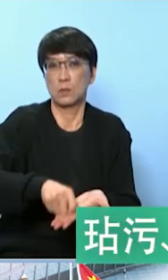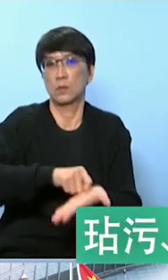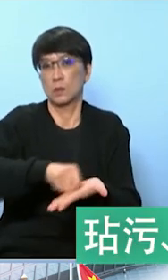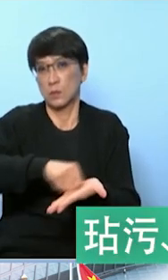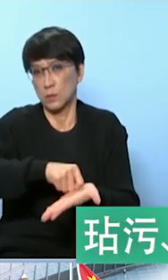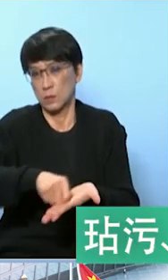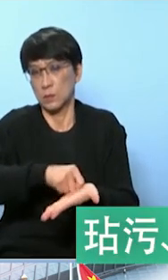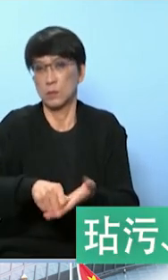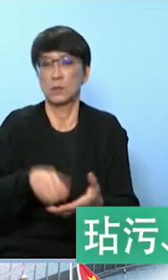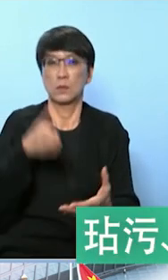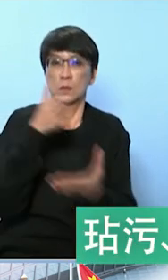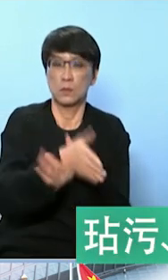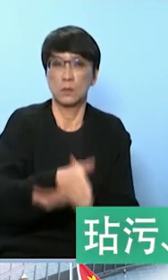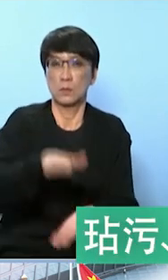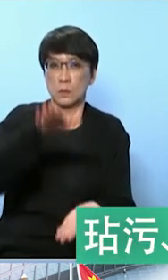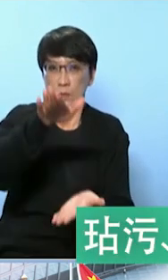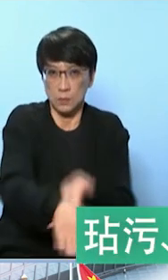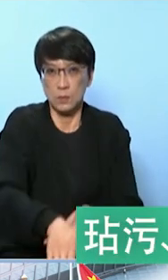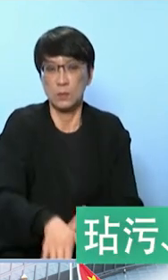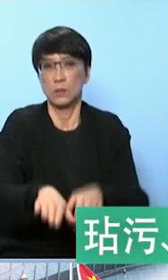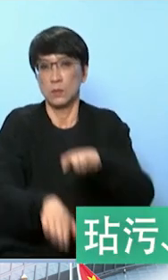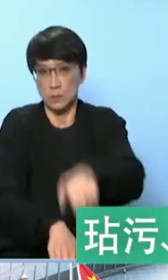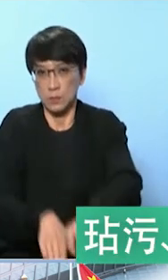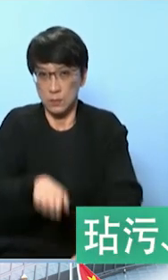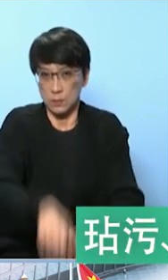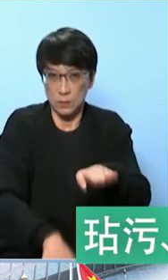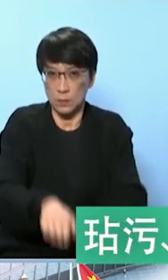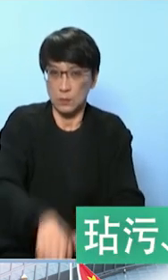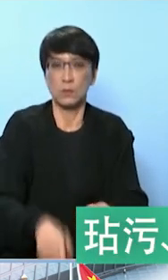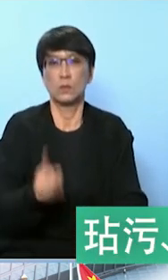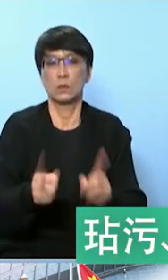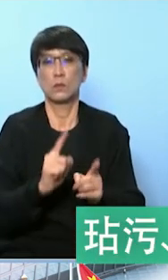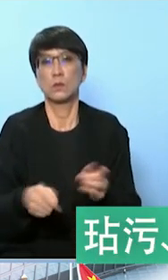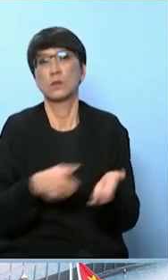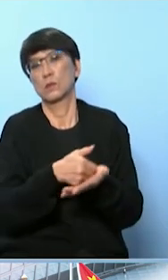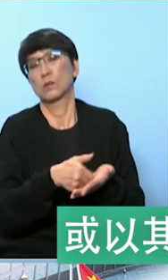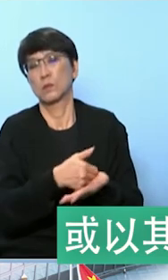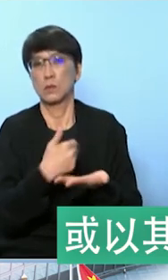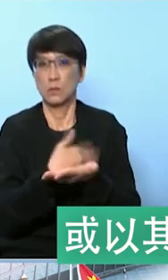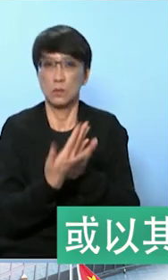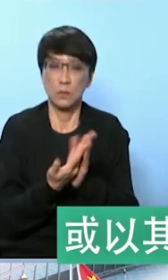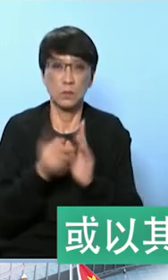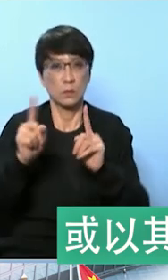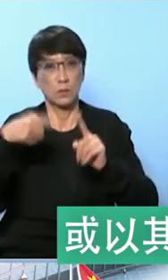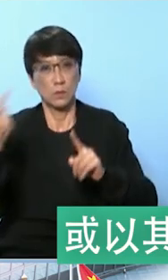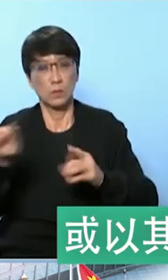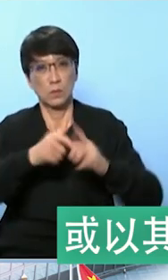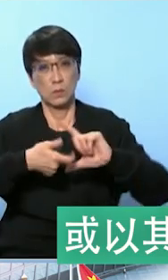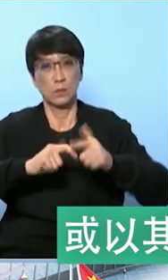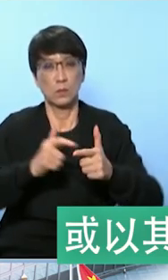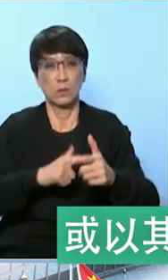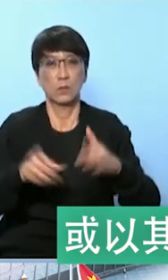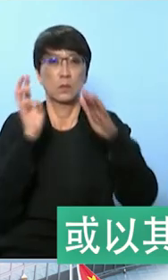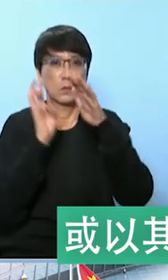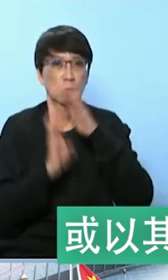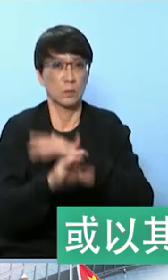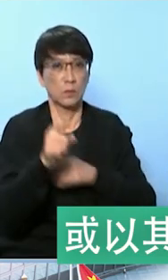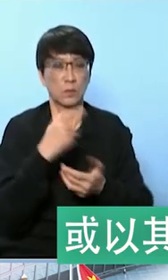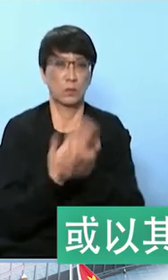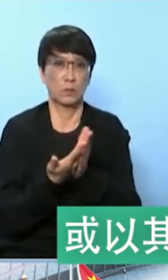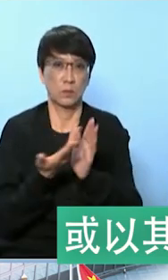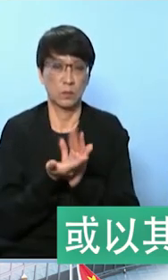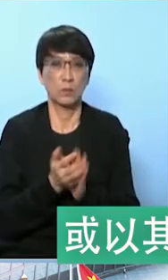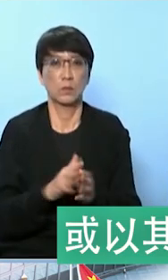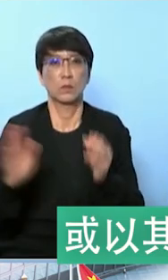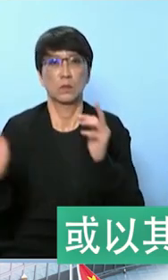玷污、踐踏區旗、區徽或其圖像的方式，或以其他方式侮辱區旗及區徽，是